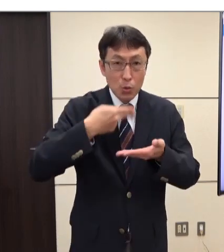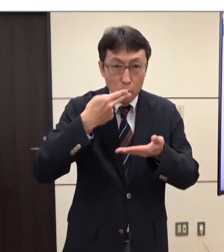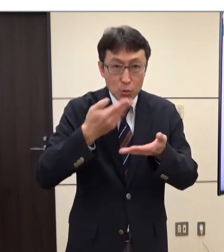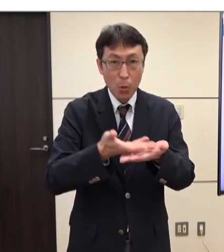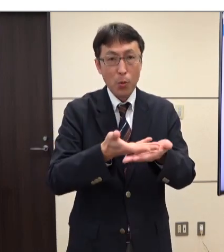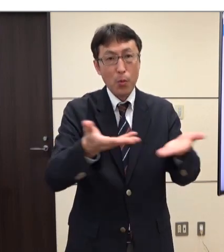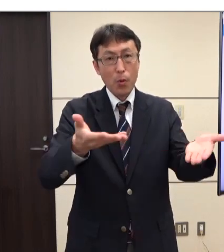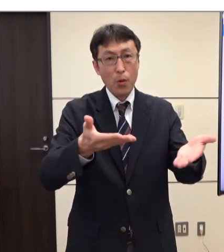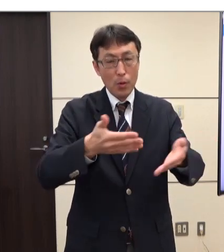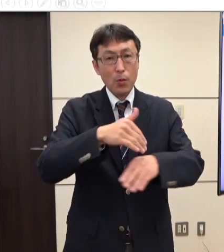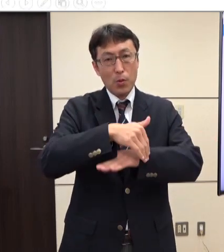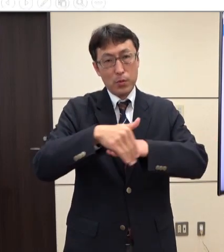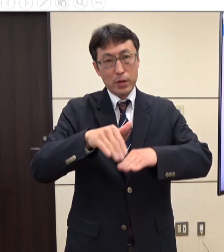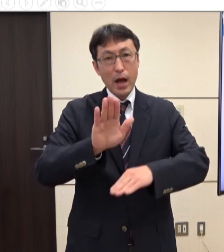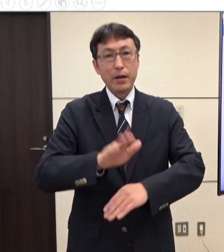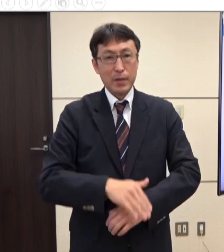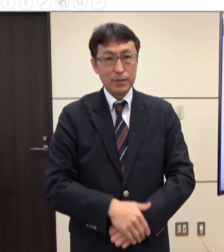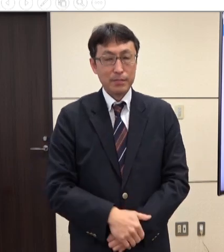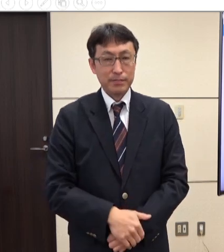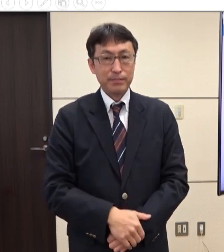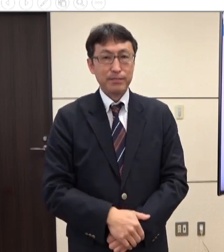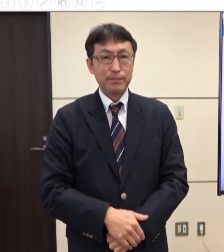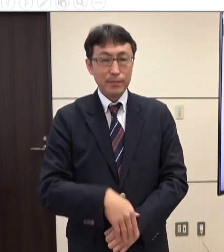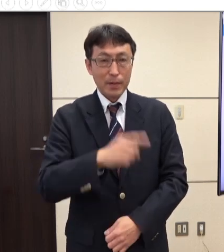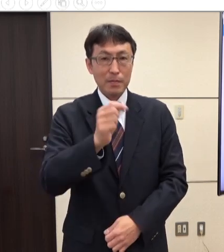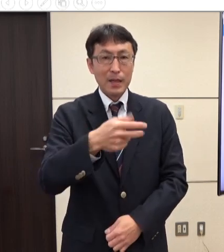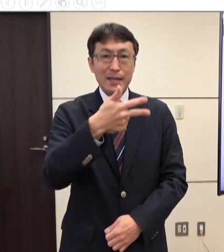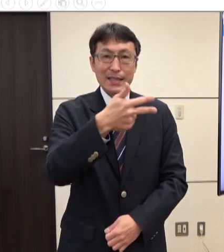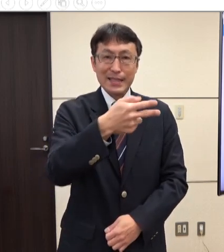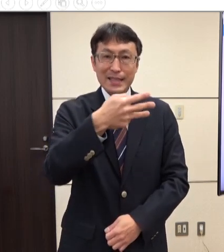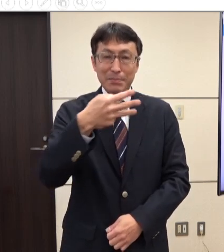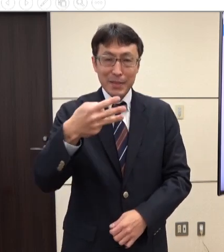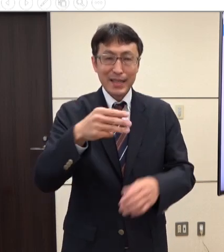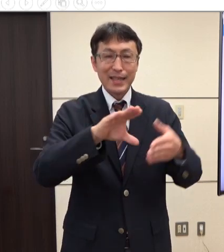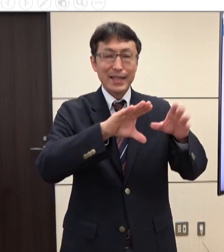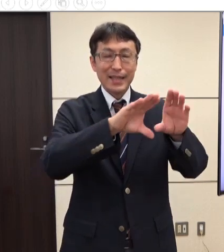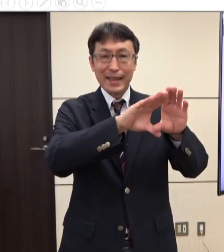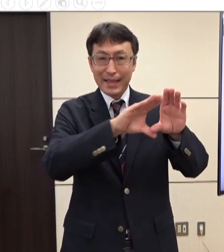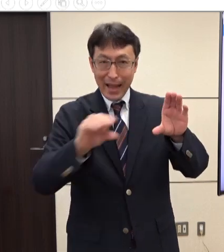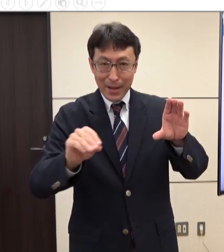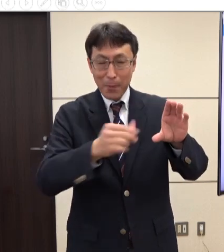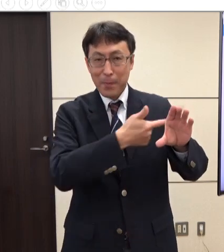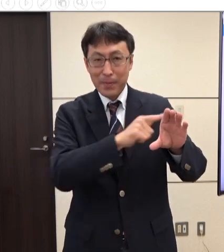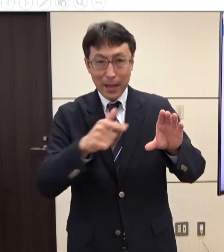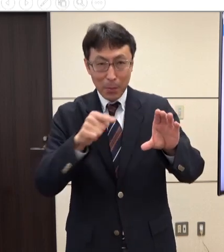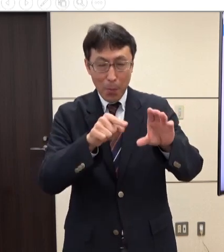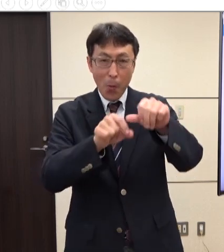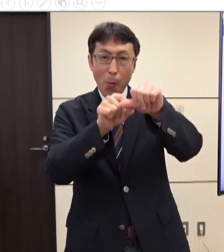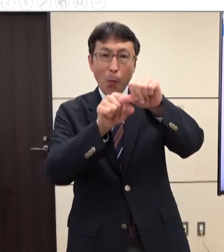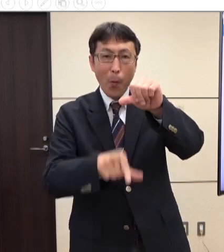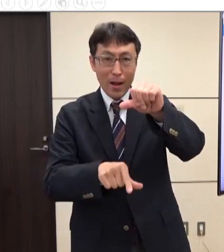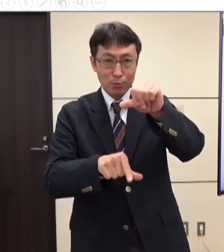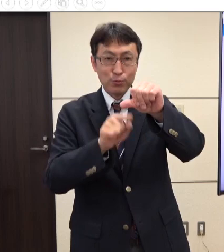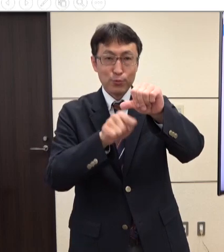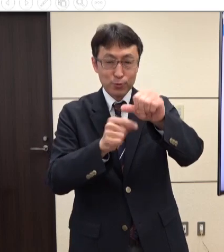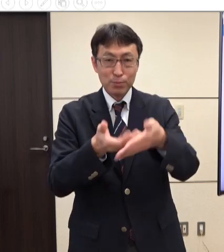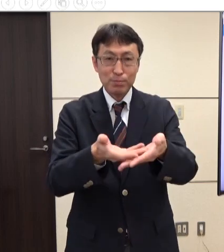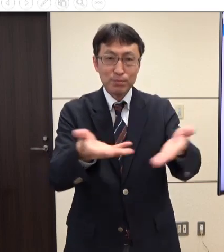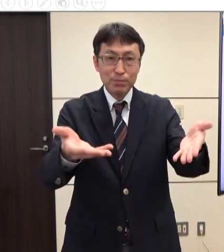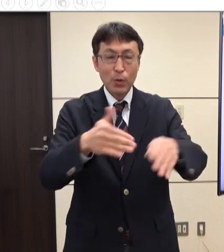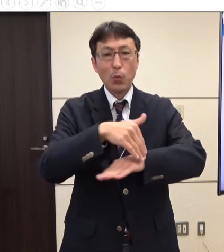5月以降はですねしみ大根やきゅうりを使用した献立とか、こういったものも、提供してまいります。